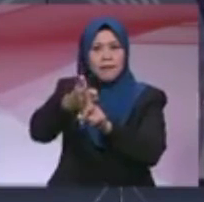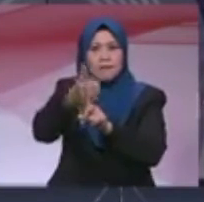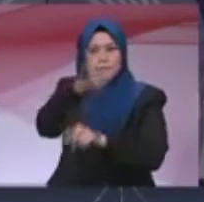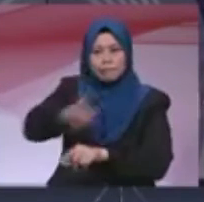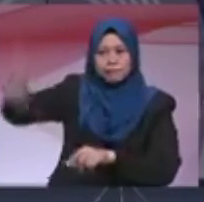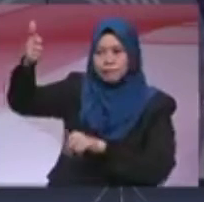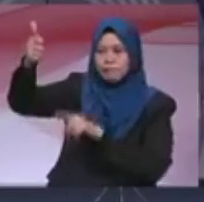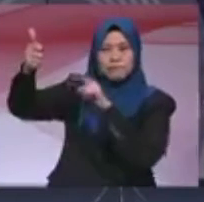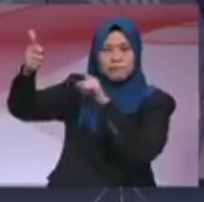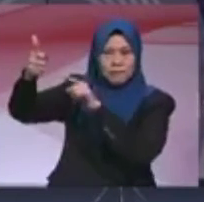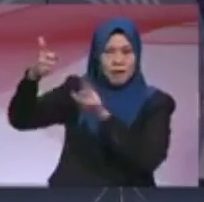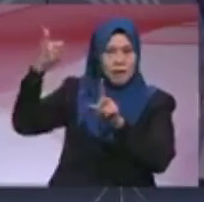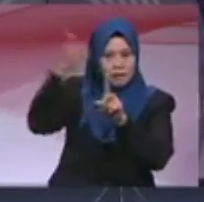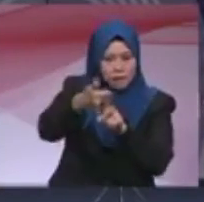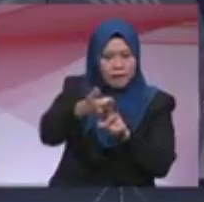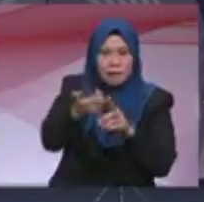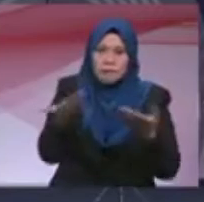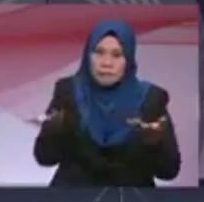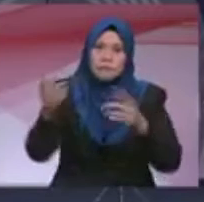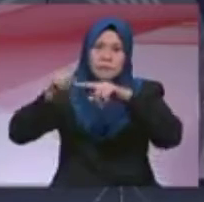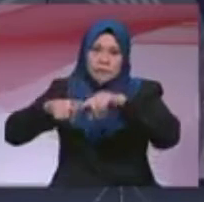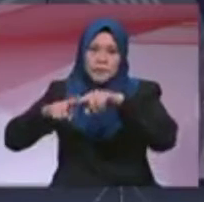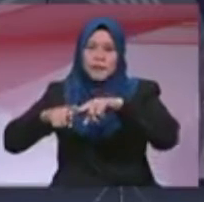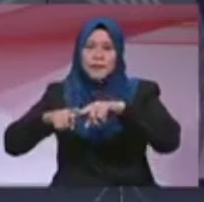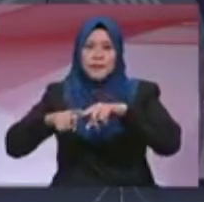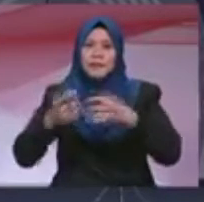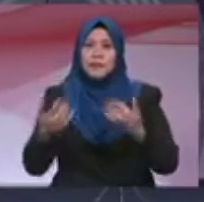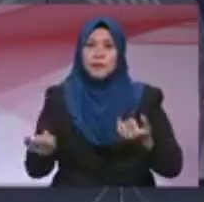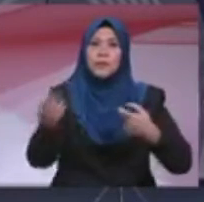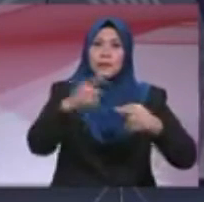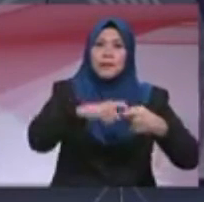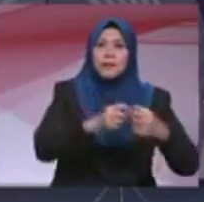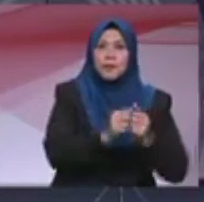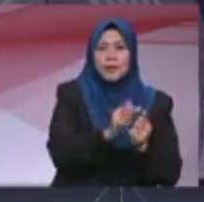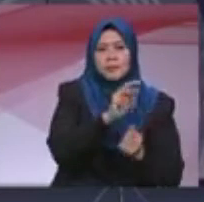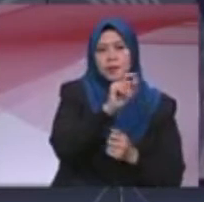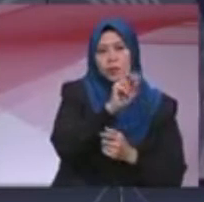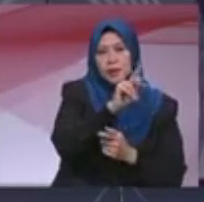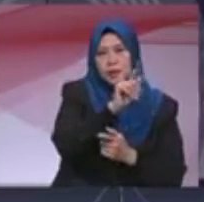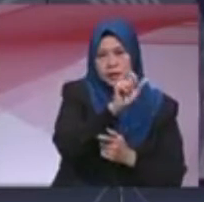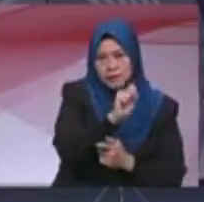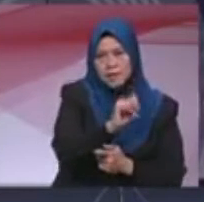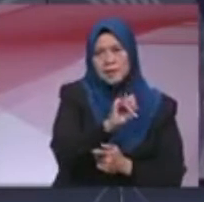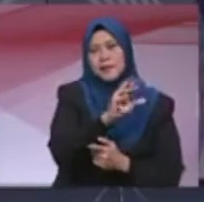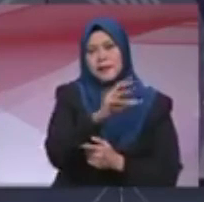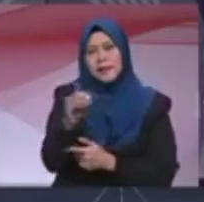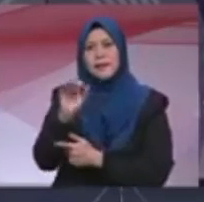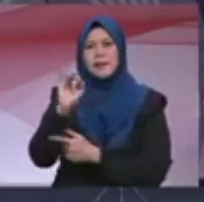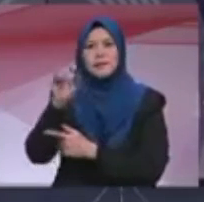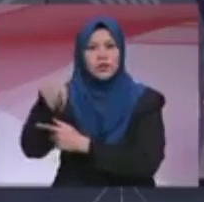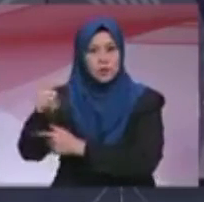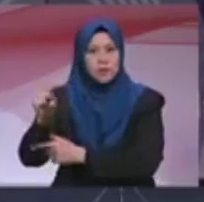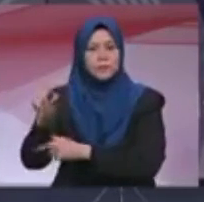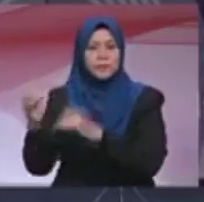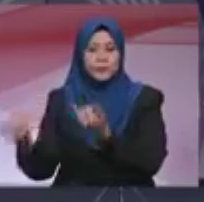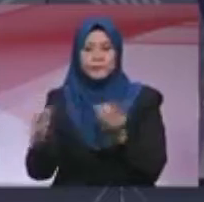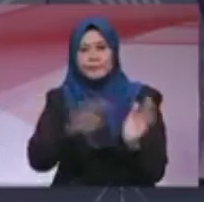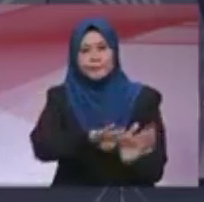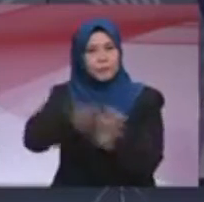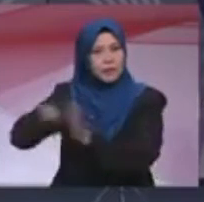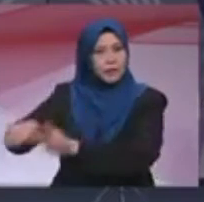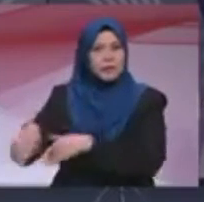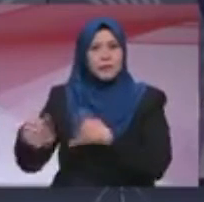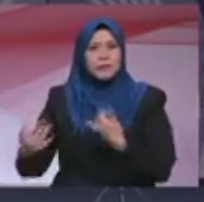Itu berkaitan dengan kolej matrikulasi dan IPG. Seterusnya adalah berkaitan dengan